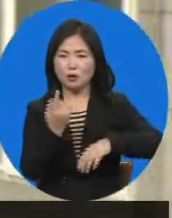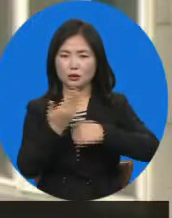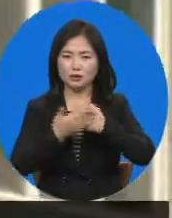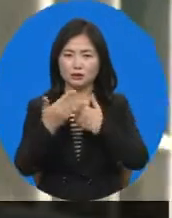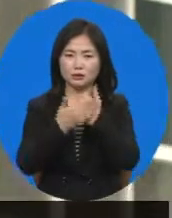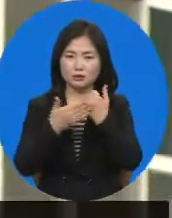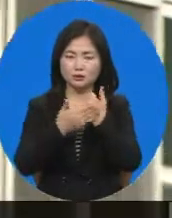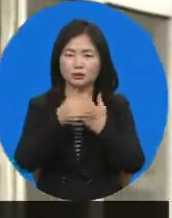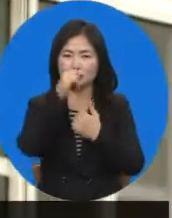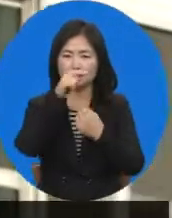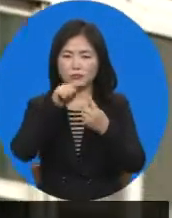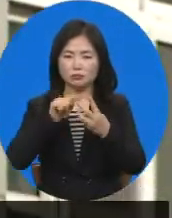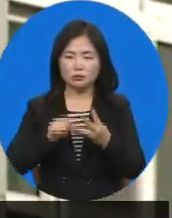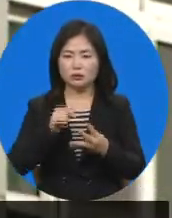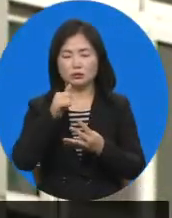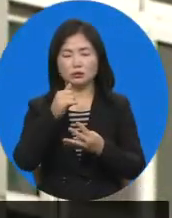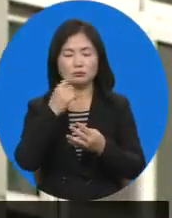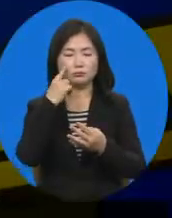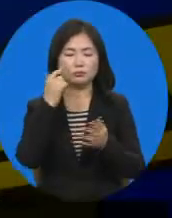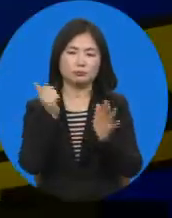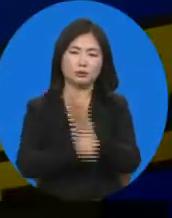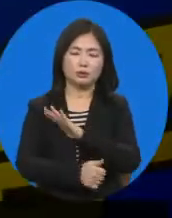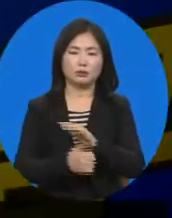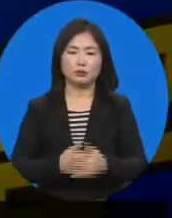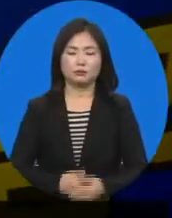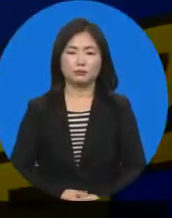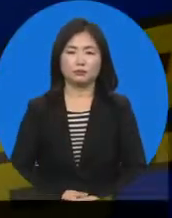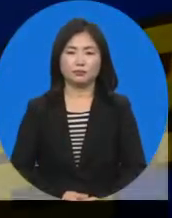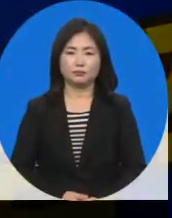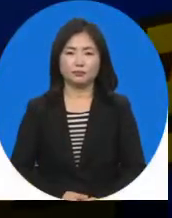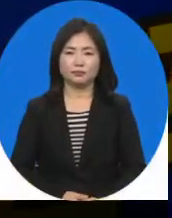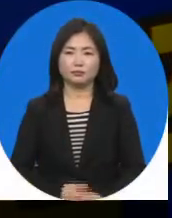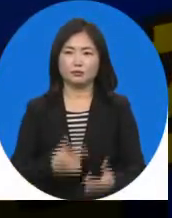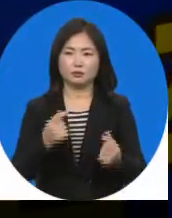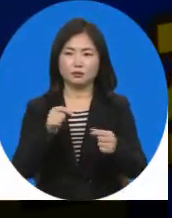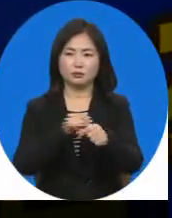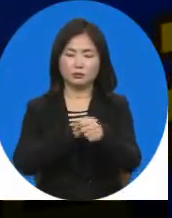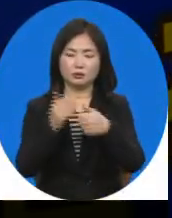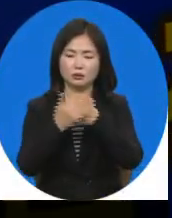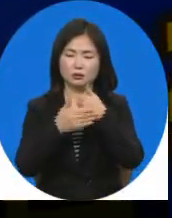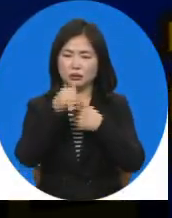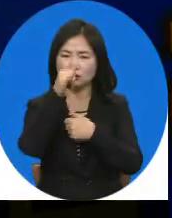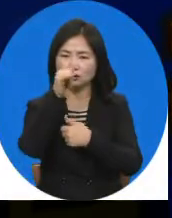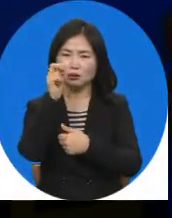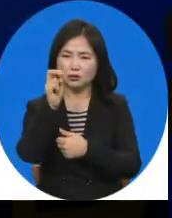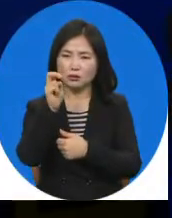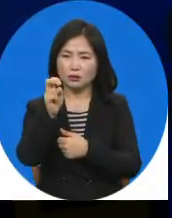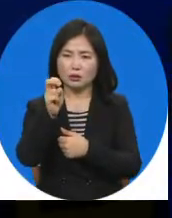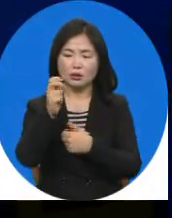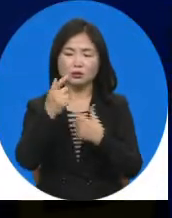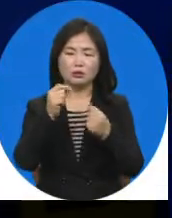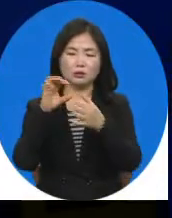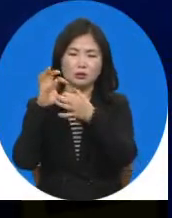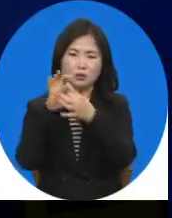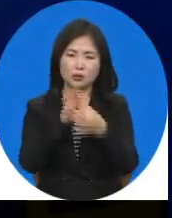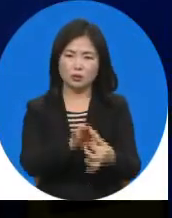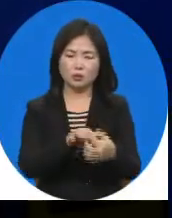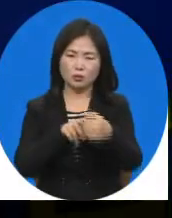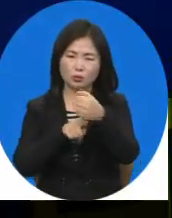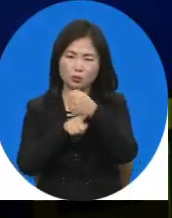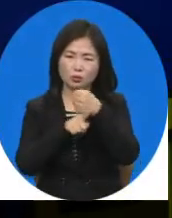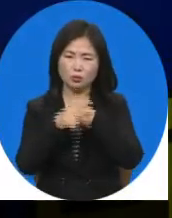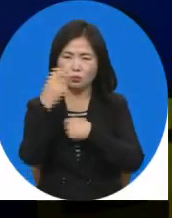특혜를 본지도 찾지 못했습니다 좋은 없어 이런 구절 없이 알 수 깔아 그런 부분에 세제 에